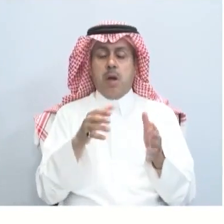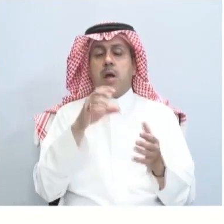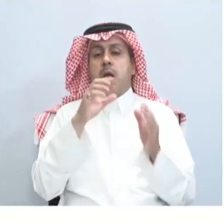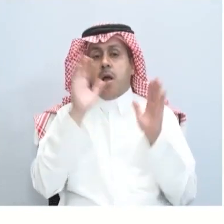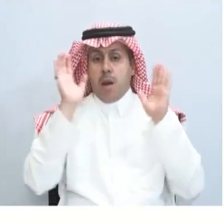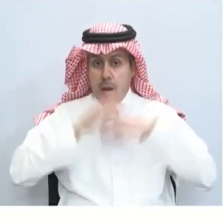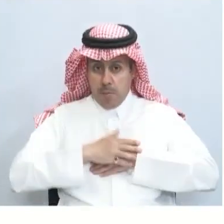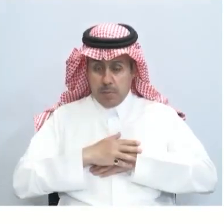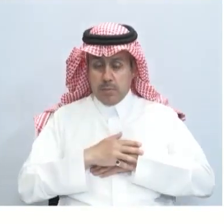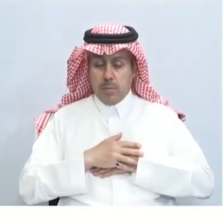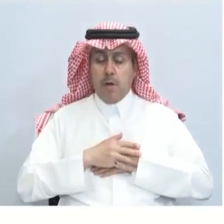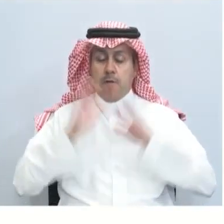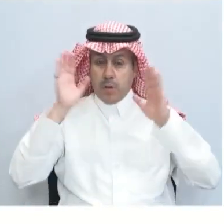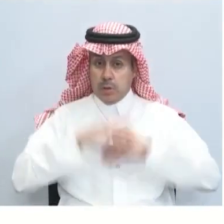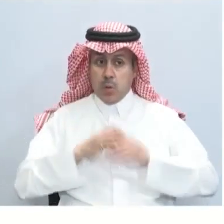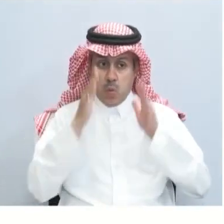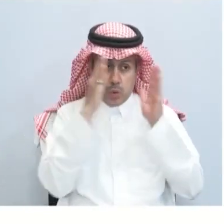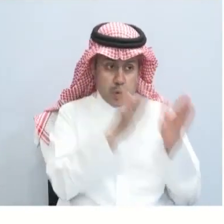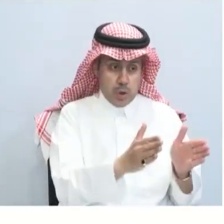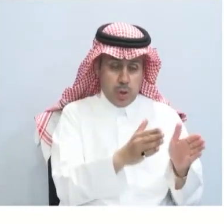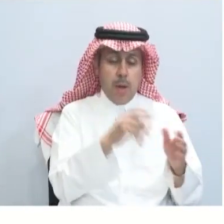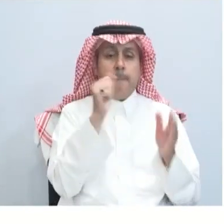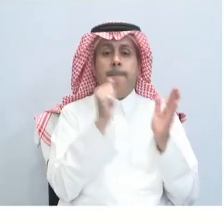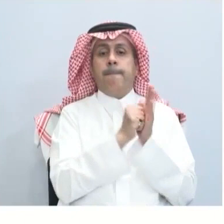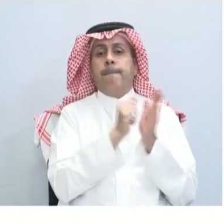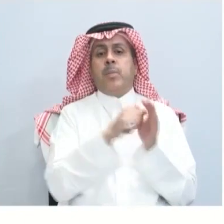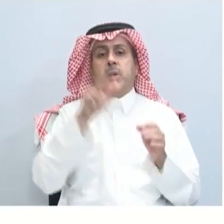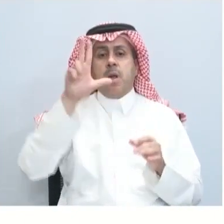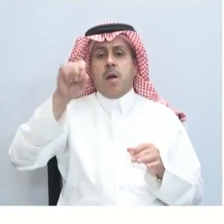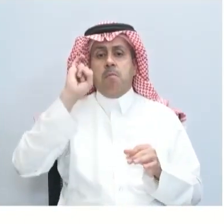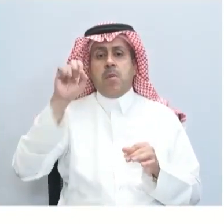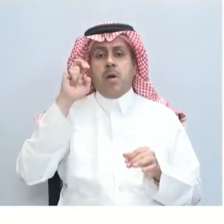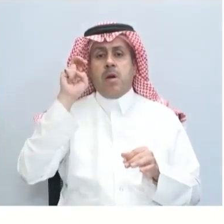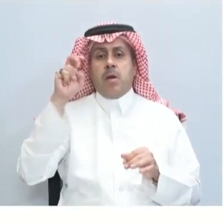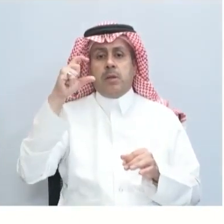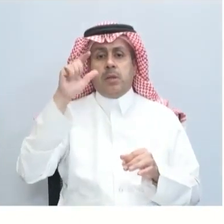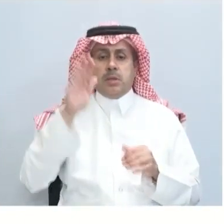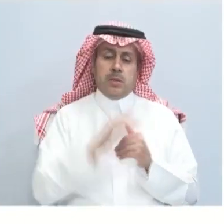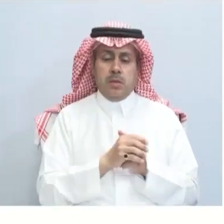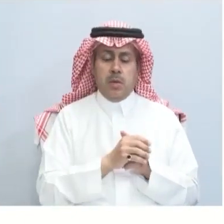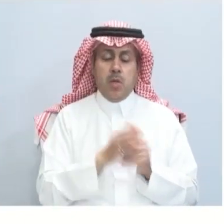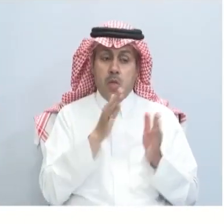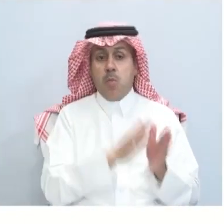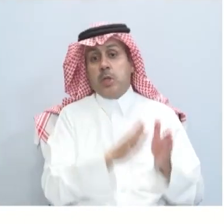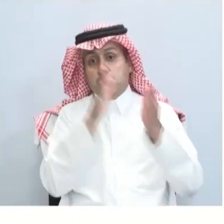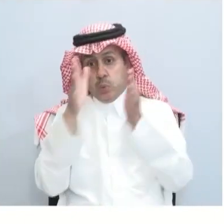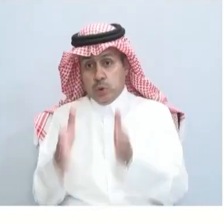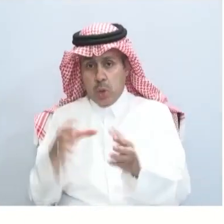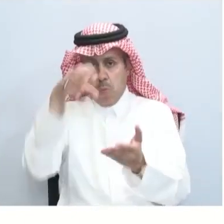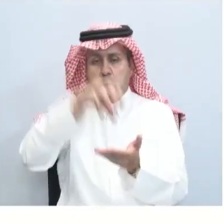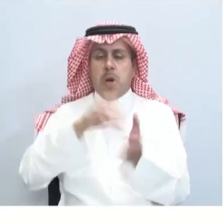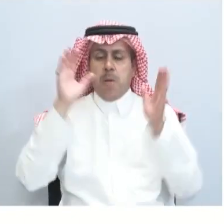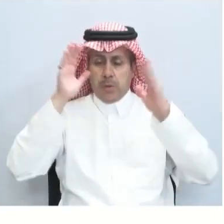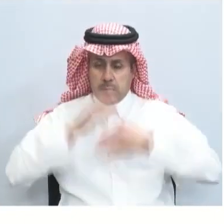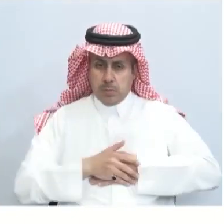الامر فرضه الصلاه الى بيت المقدس القبله الى بيت المقدس ثم حولت بعد ذلك الكعبه وذلك كل من تطيب نفس الرسول